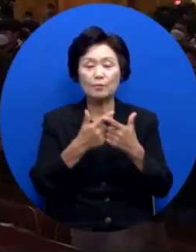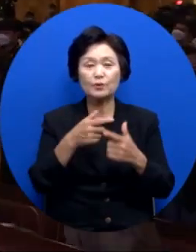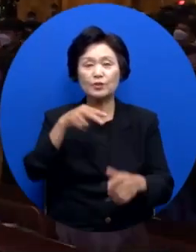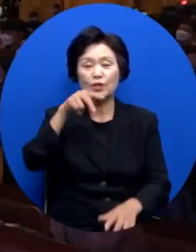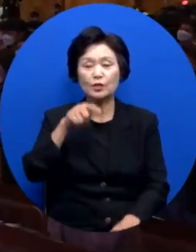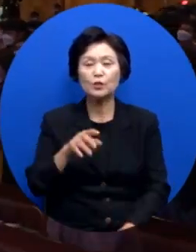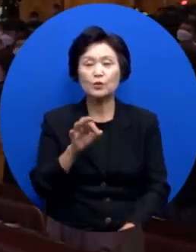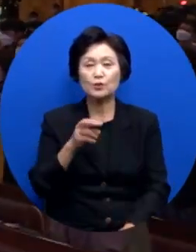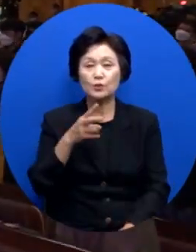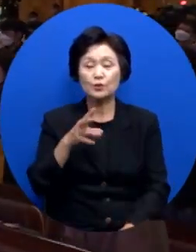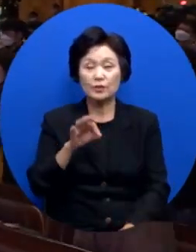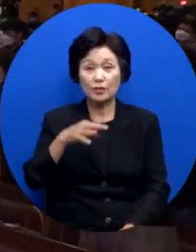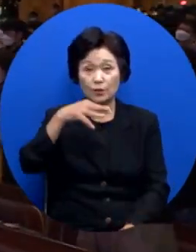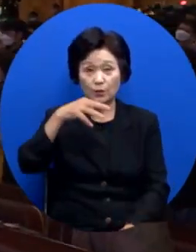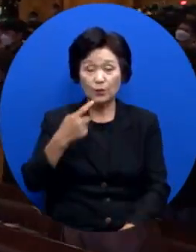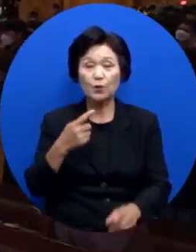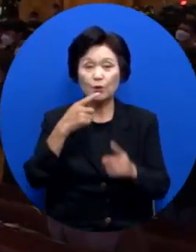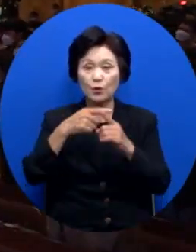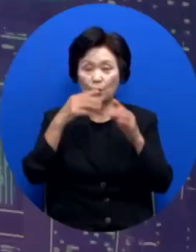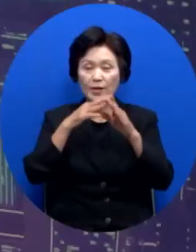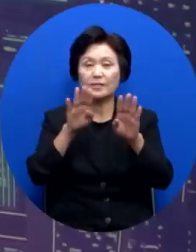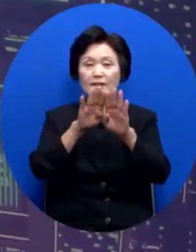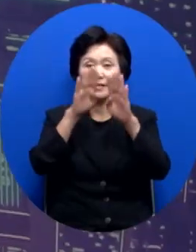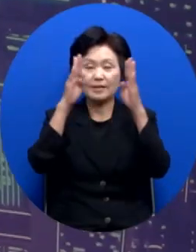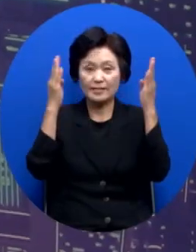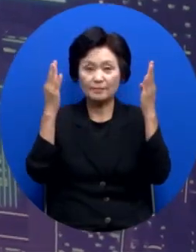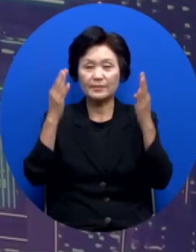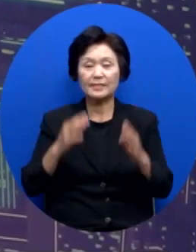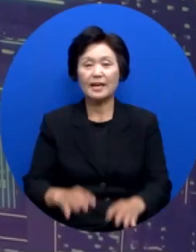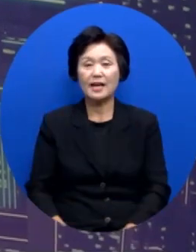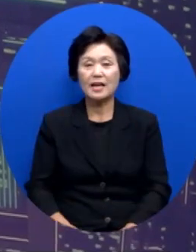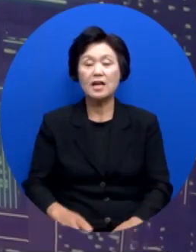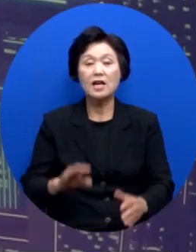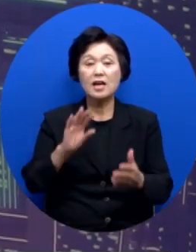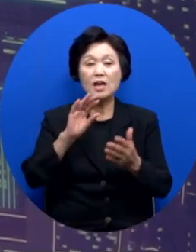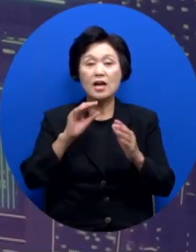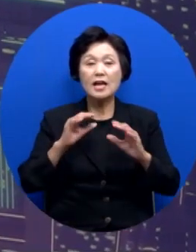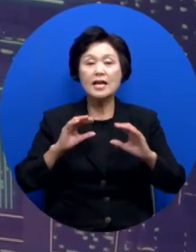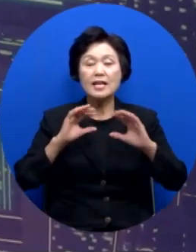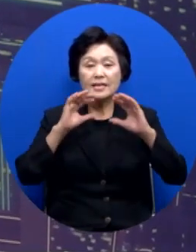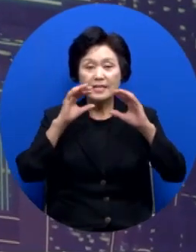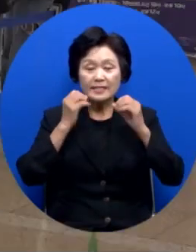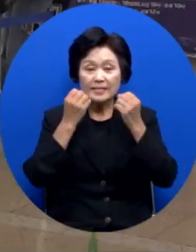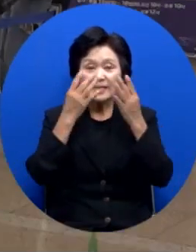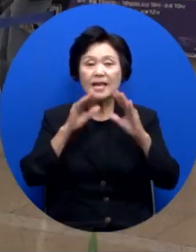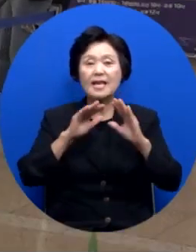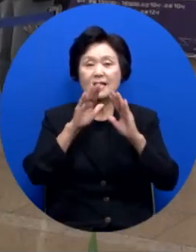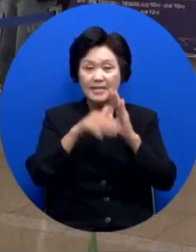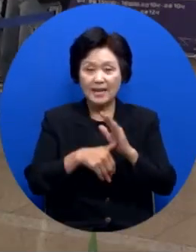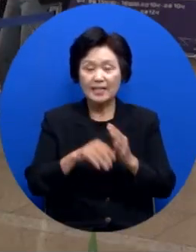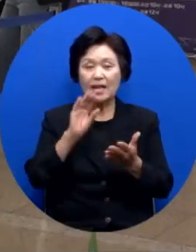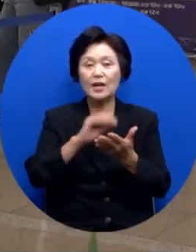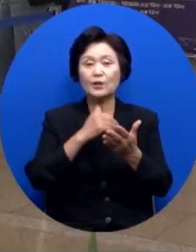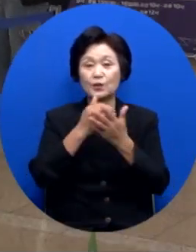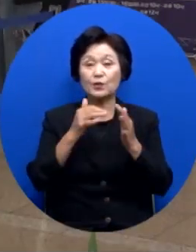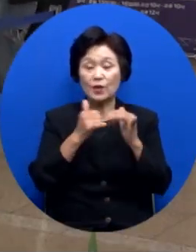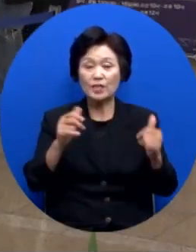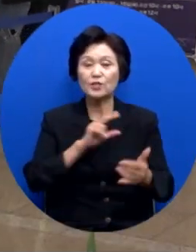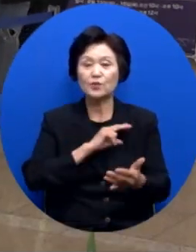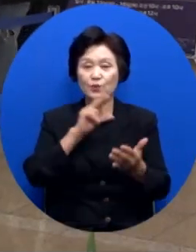열렸습니다. 뉴노멀 시대의 그리스도인이라는 주제로 15일부터 무박 3일간